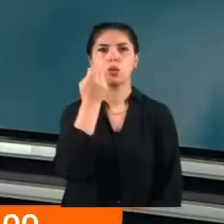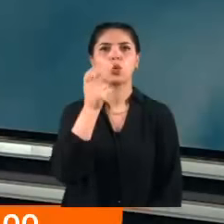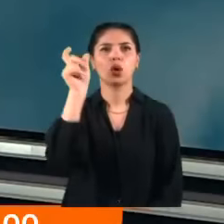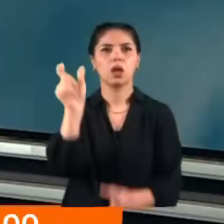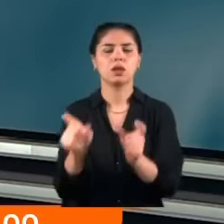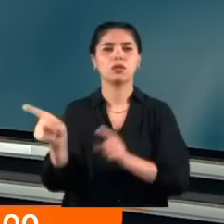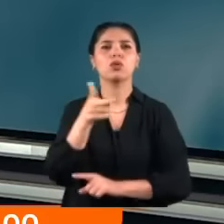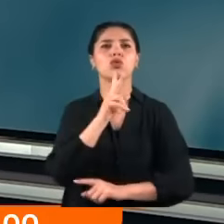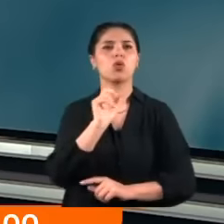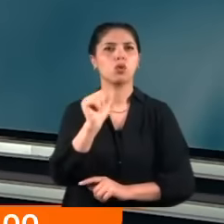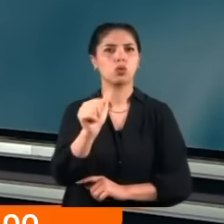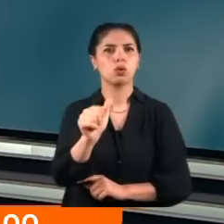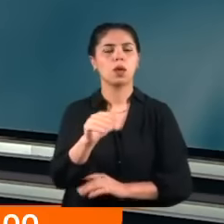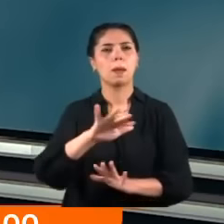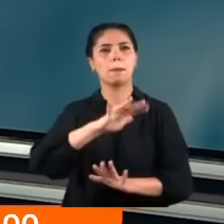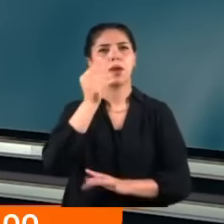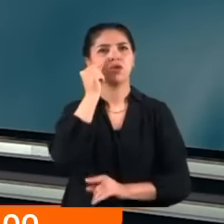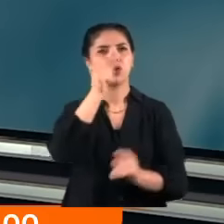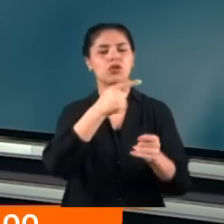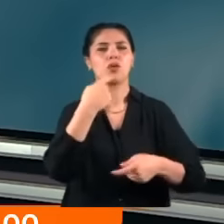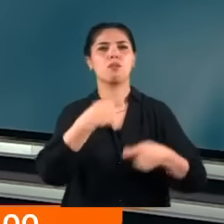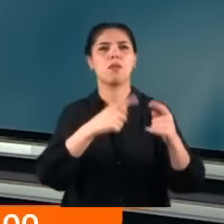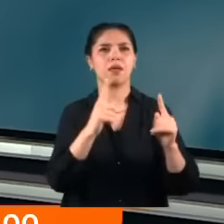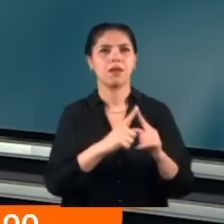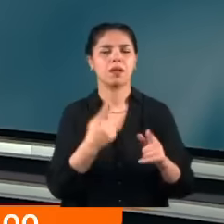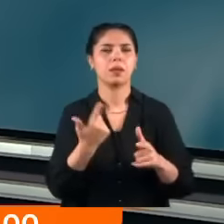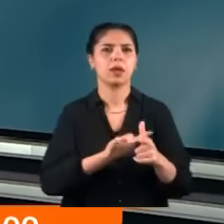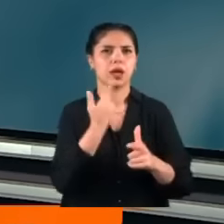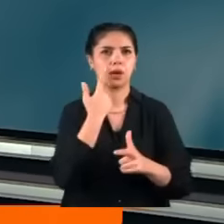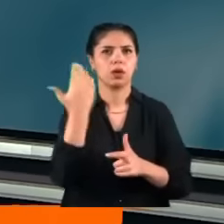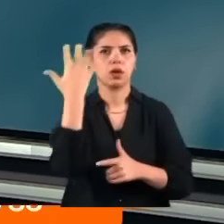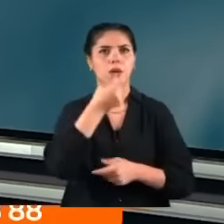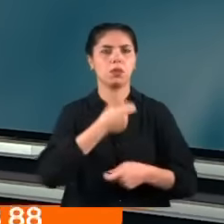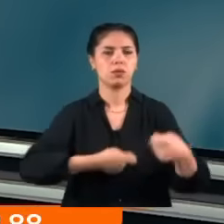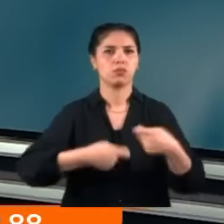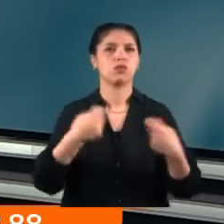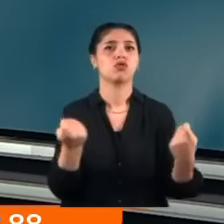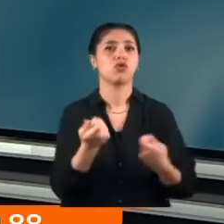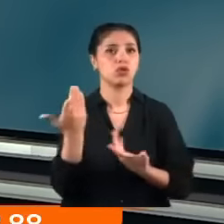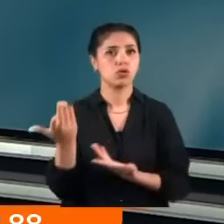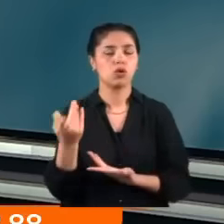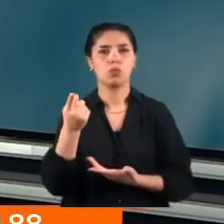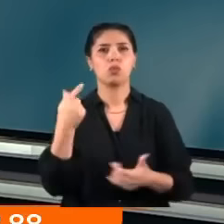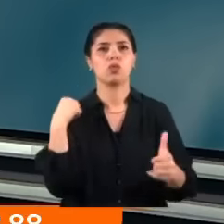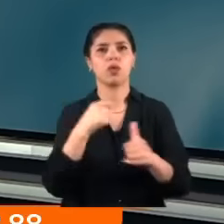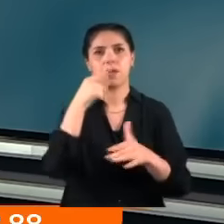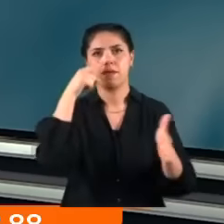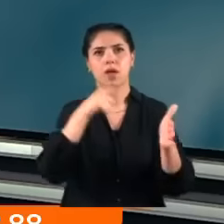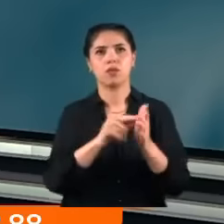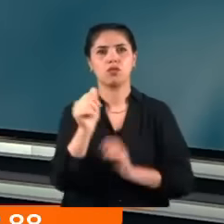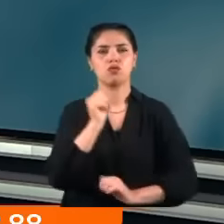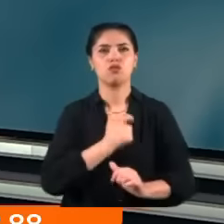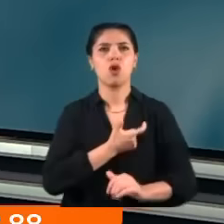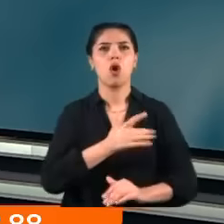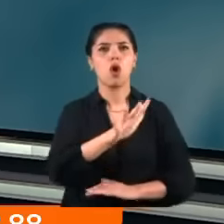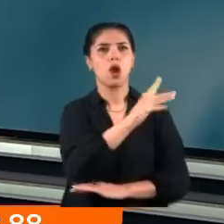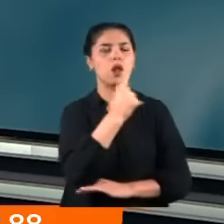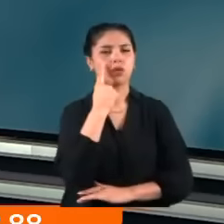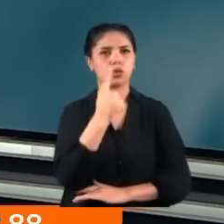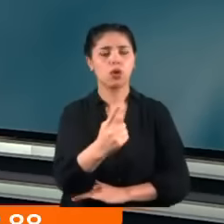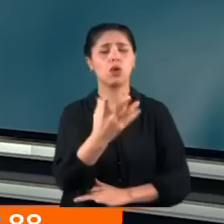Dolandırıcılar son zamanlarda başkalarına ait banka hesaplarını kiralayarak kara para aklamaya çalışıyor. Bu kez hedefleri ise üniversite